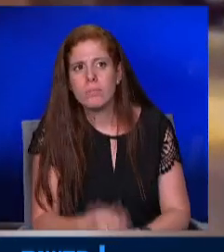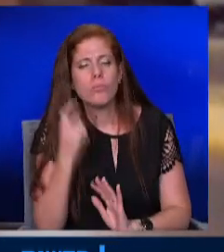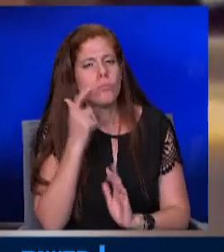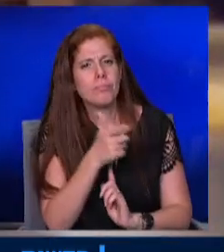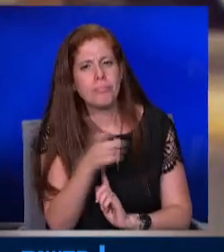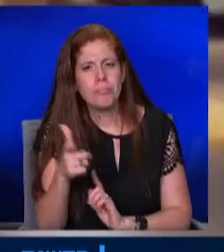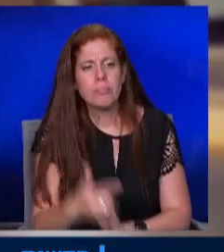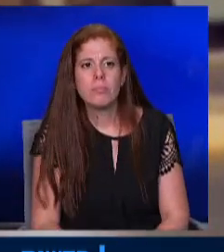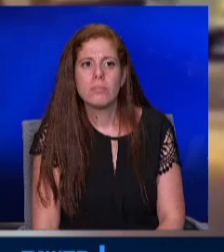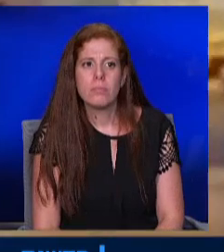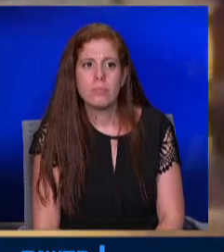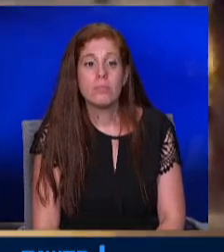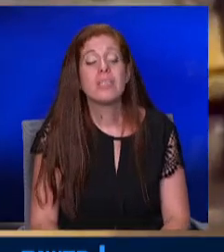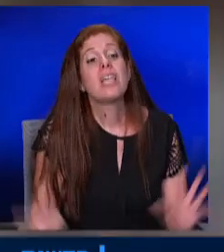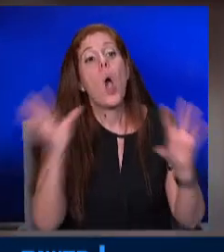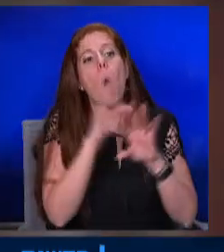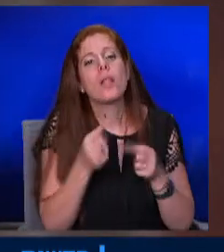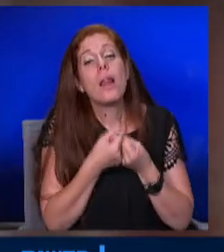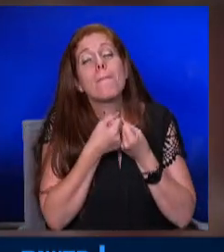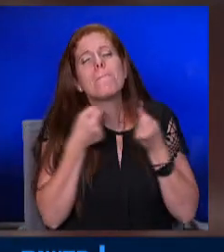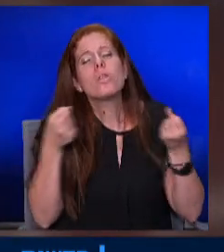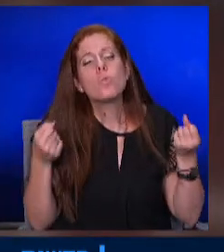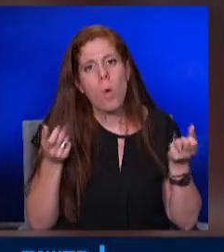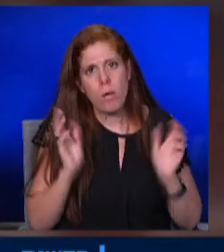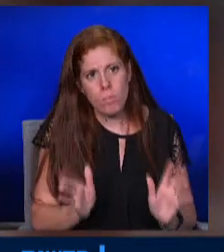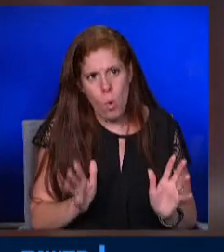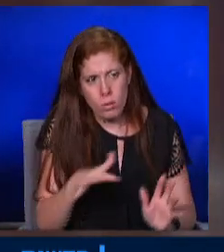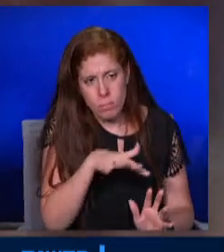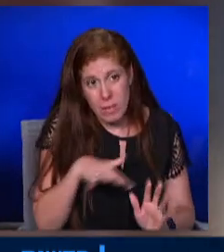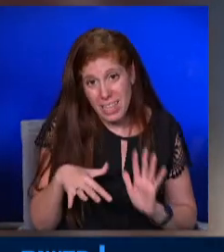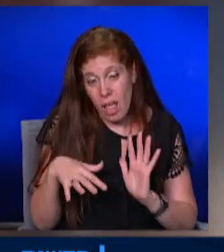זה היה עוד לילה מתוח מאוד בגדה, ולפי צה"ל,